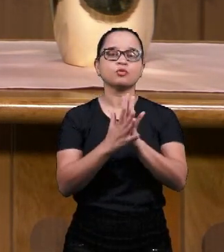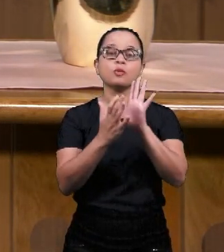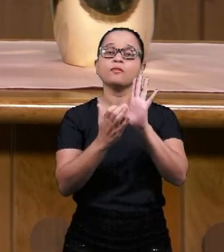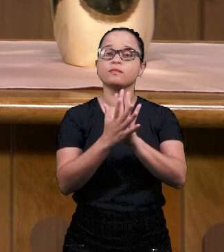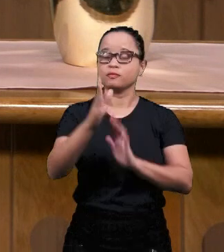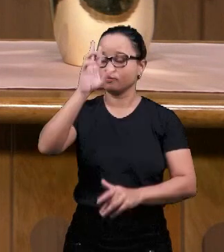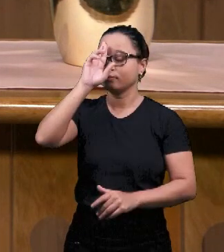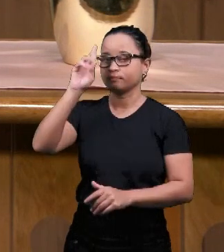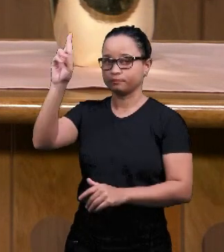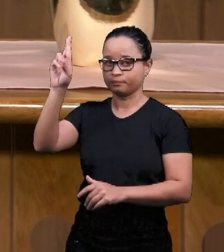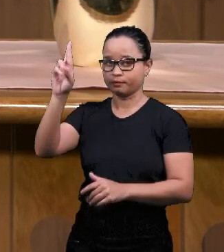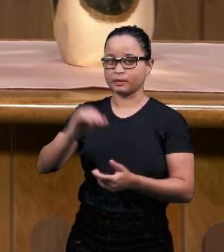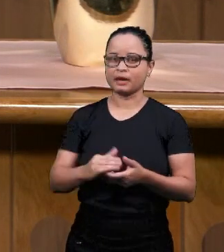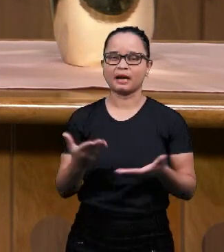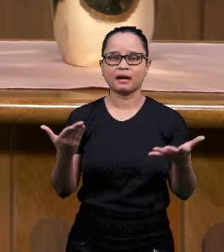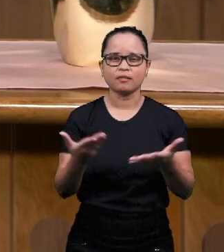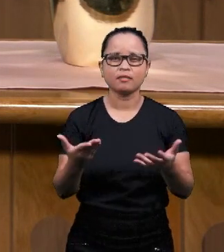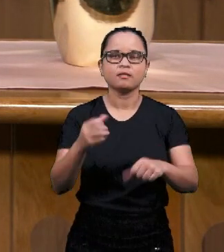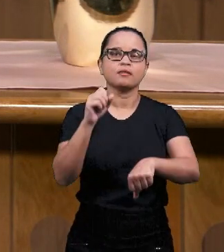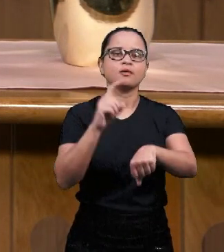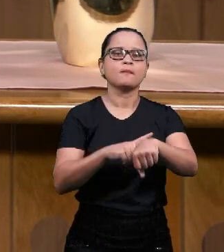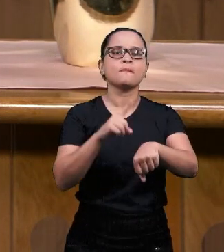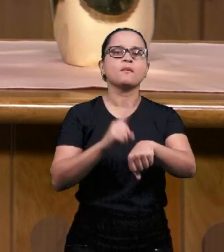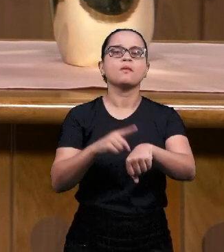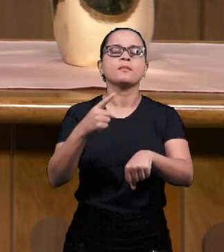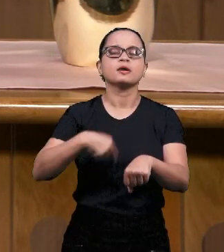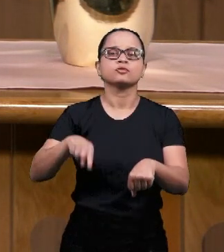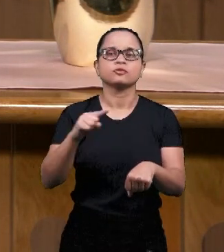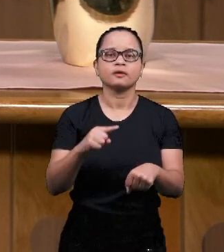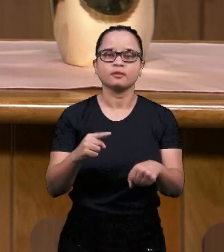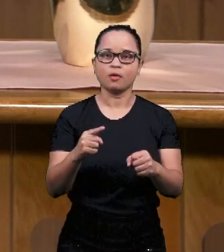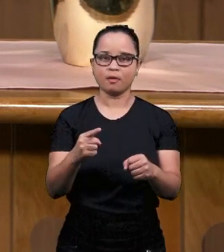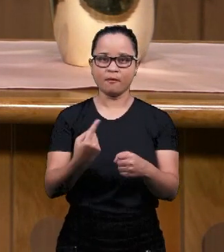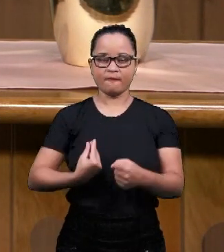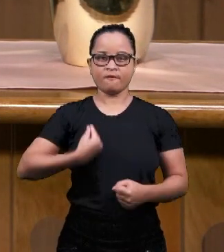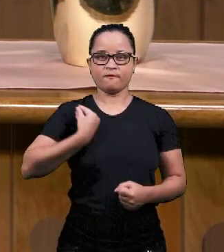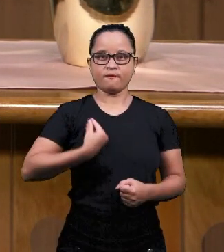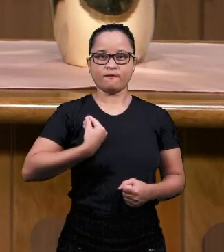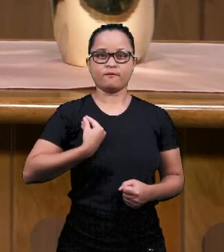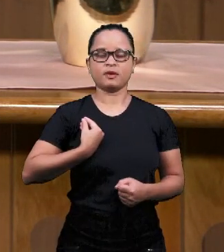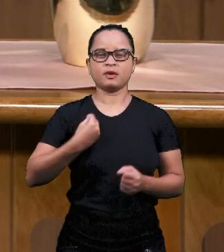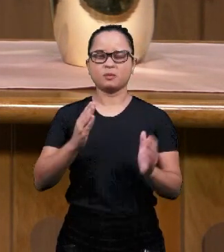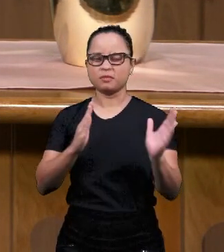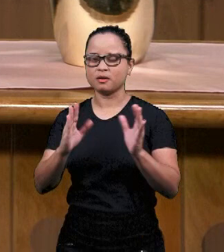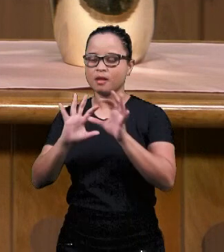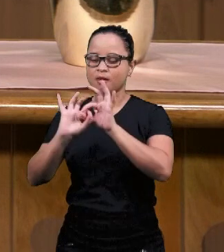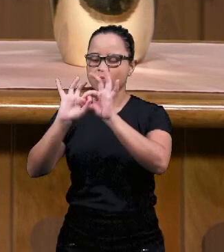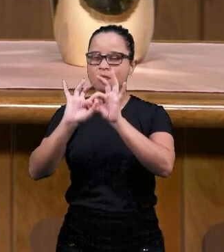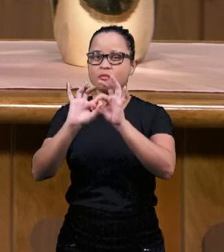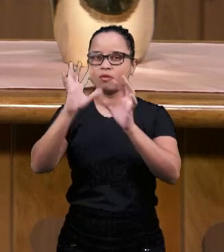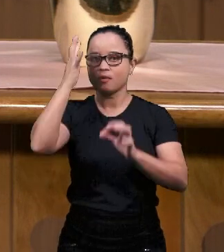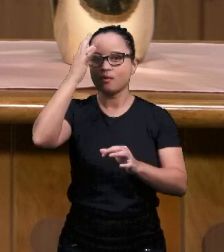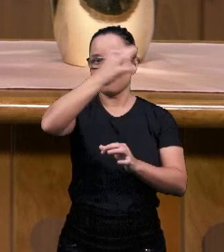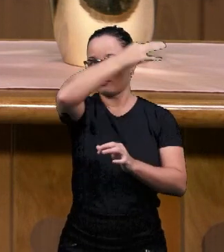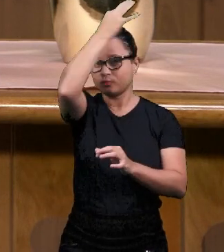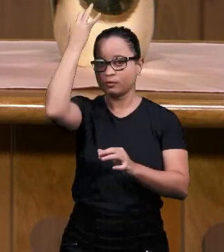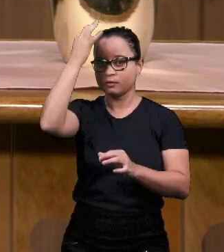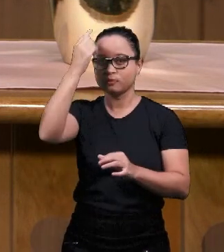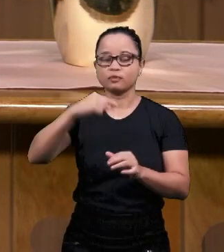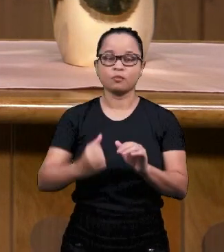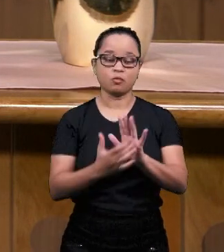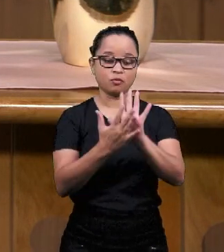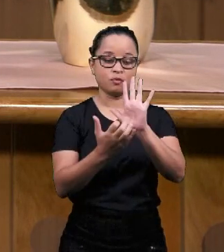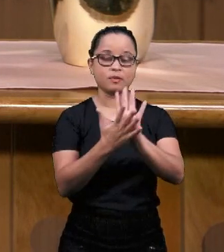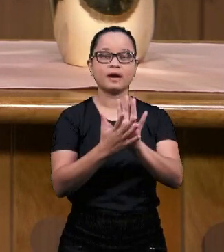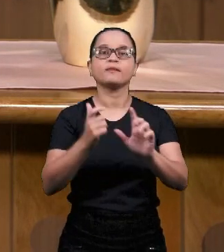Мы споем псалом Господу в поклонении, чтобы иметь переживание общения с Духом Святым. Слава